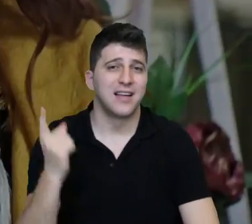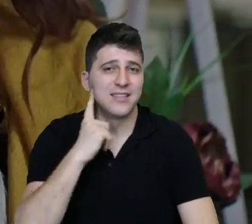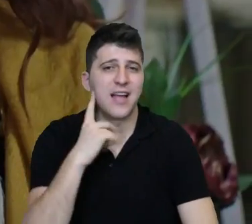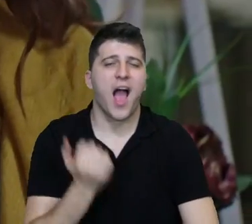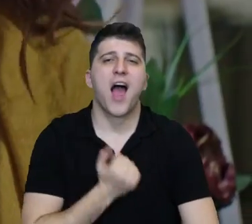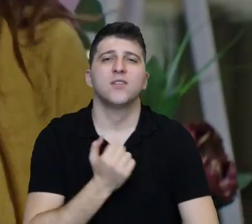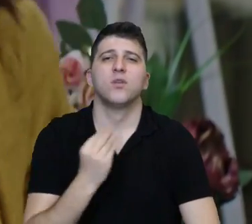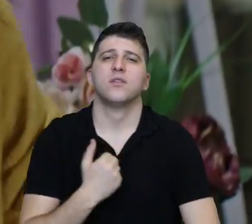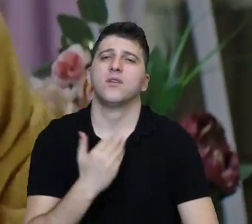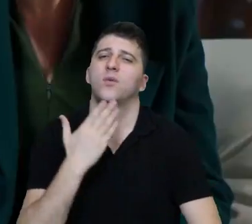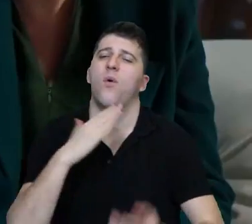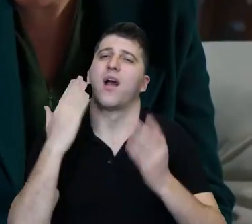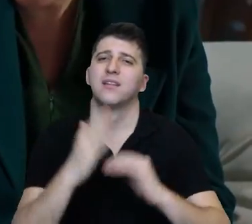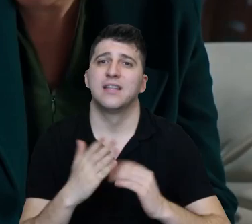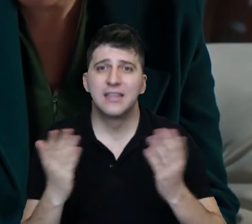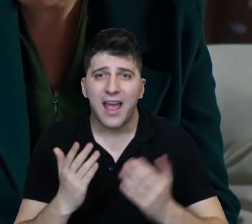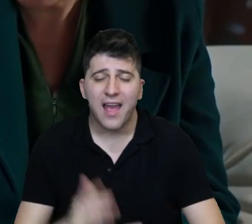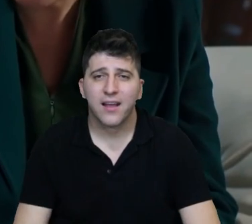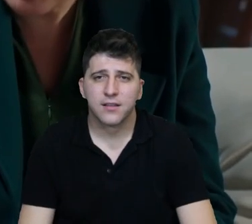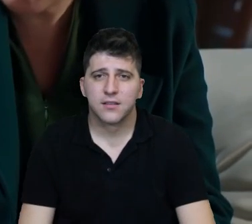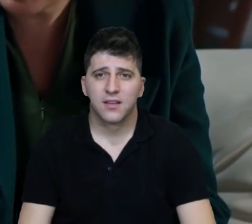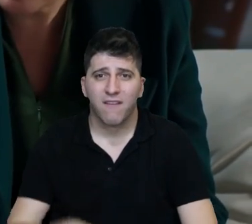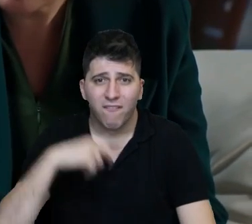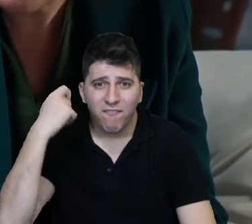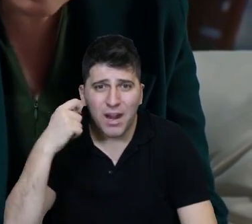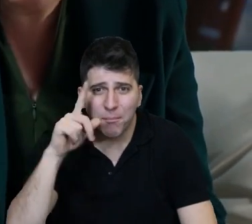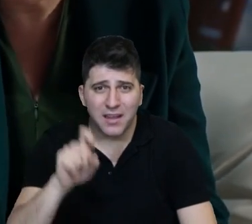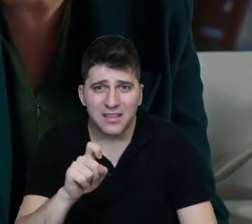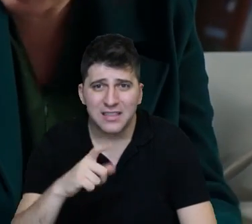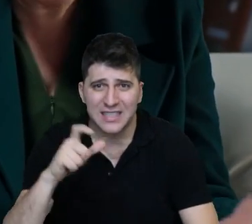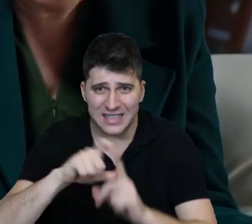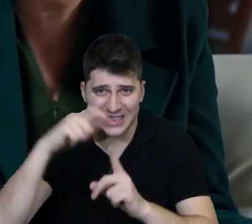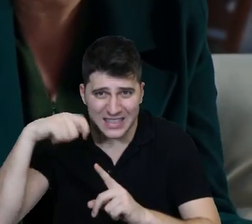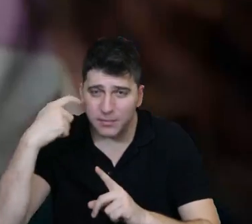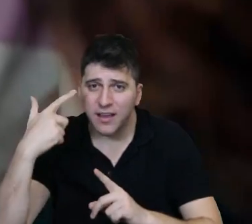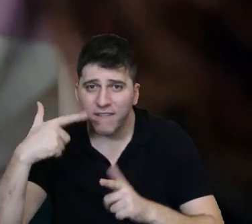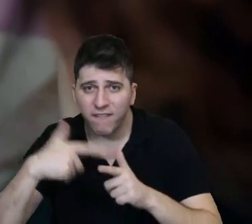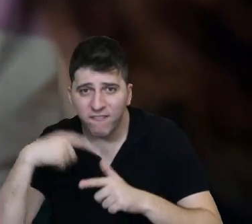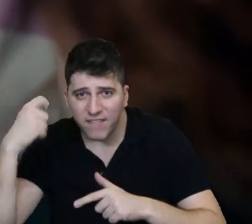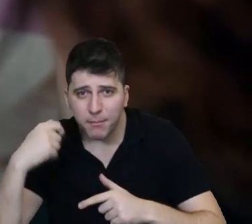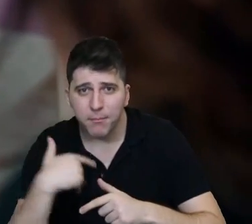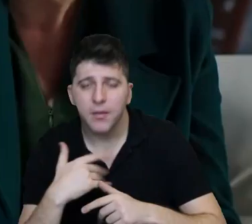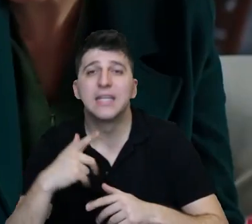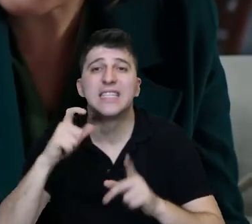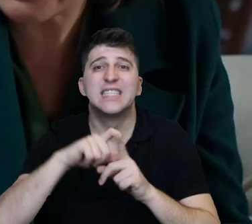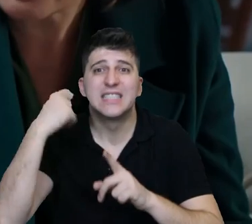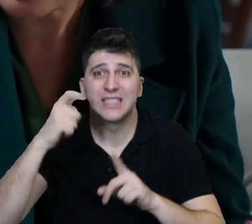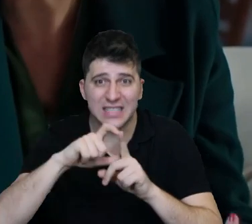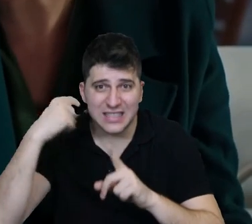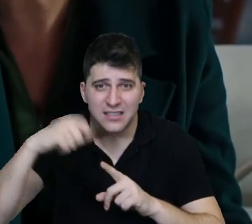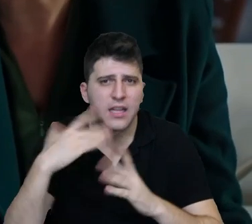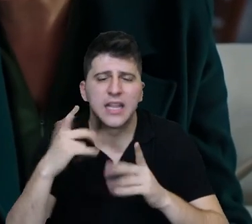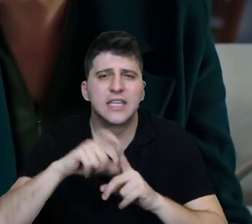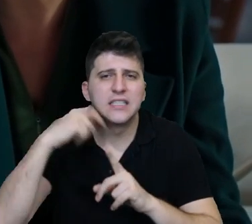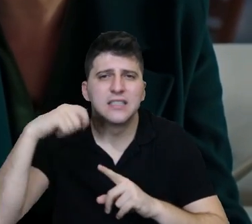oluyoruz, artist. Yok artık. Ne? Film mi? Dizi mi? Dizi mi, film mi? Dizi, dizi. Dizi.